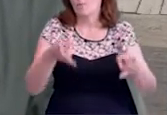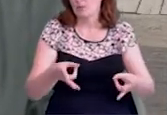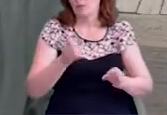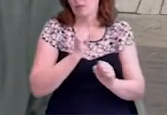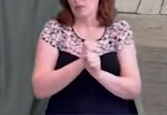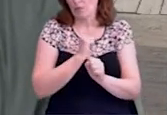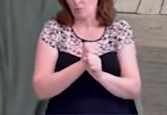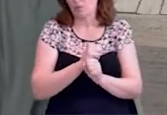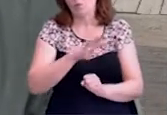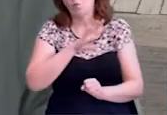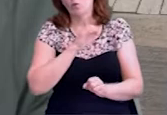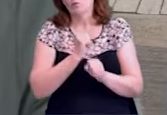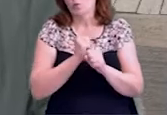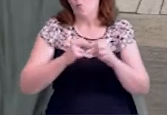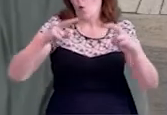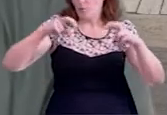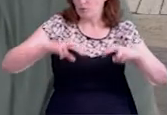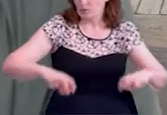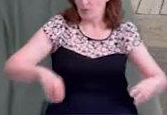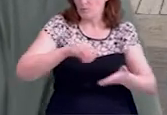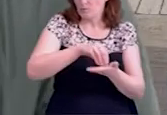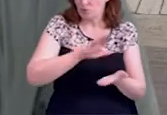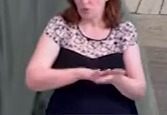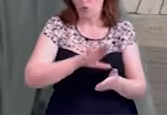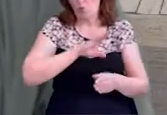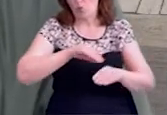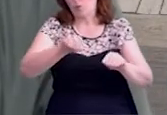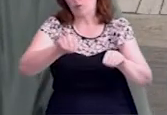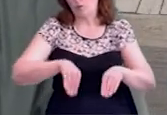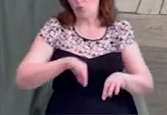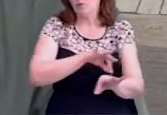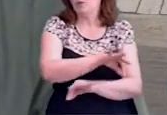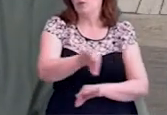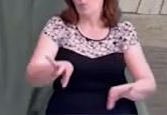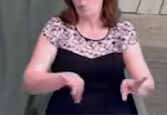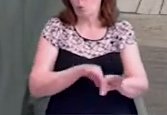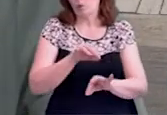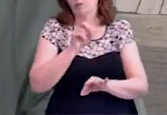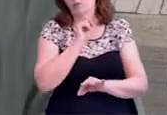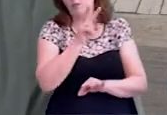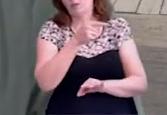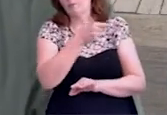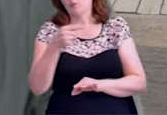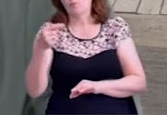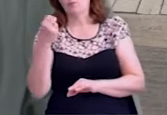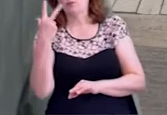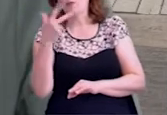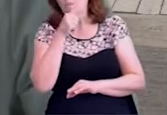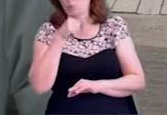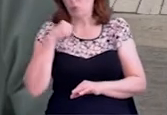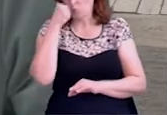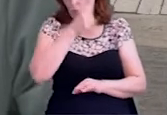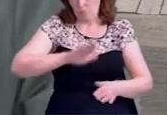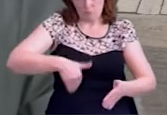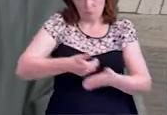альтанку Глінки. От тоді було зроблено обстеження, був розроблений проєкт. В 2012-2013 році, але до